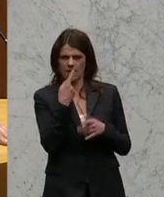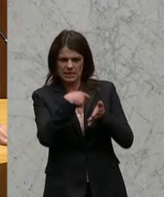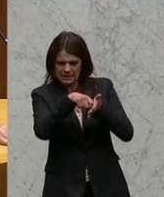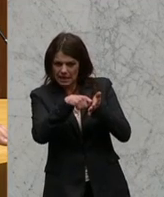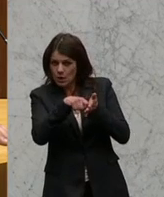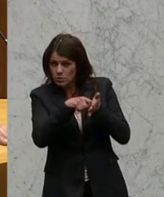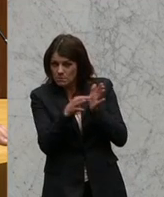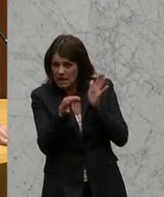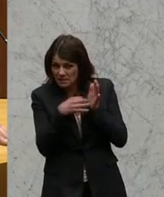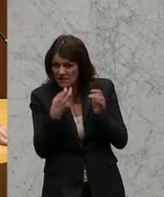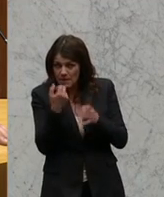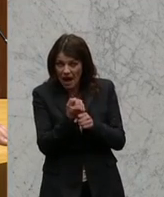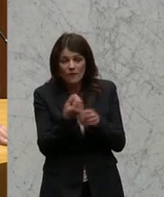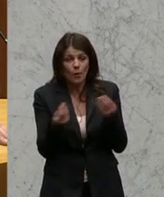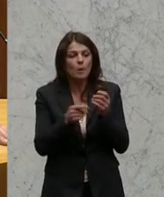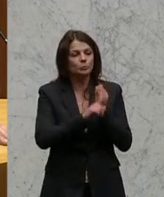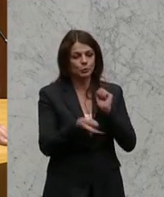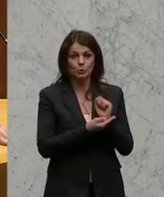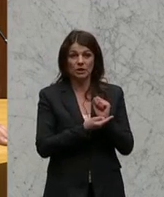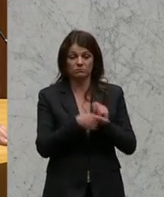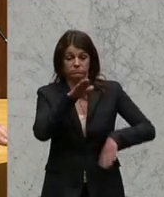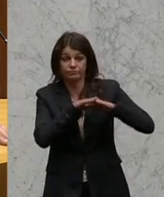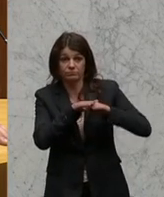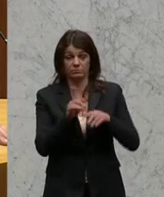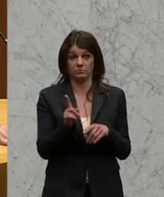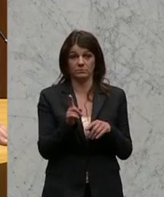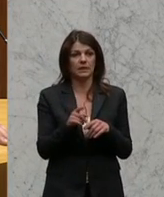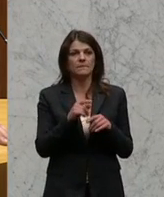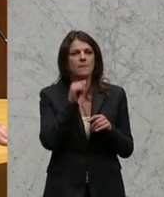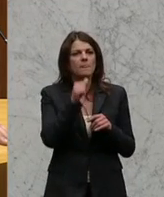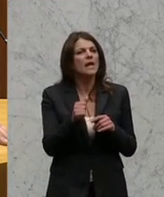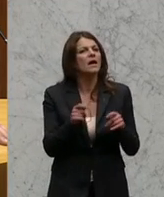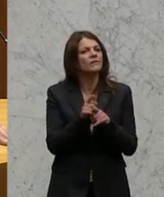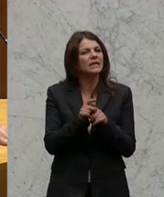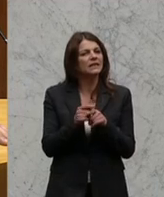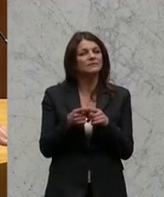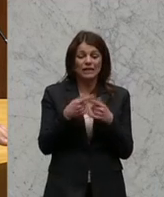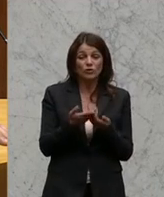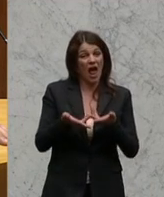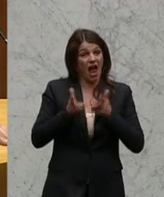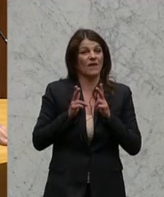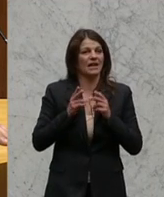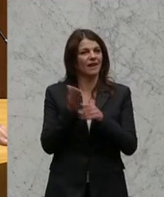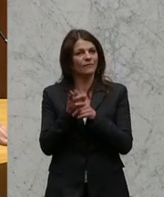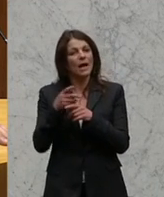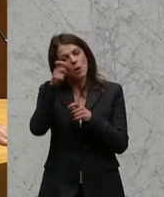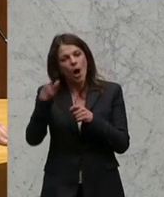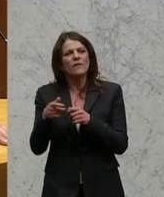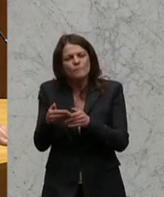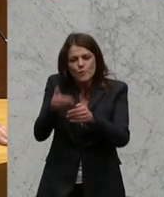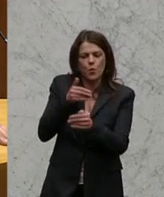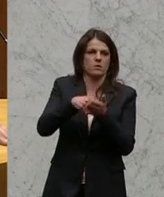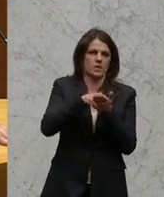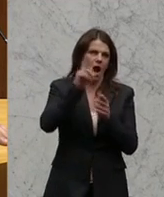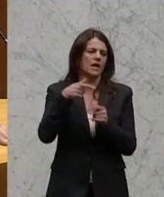ich setze, denn das Budget ist begrenzt und daher werden nicht Mitnahmeeffekte, sondern Vorzieheffekte erwartet. Und es ist